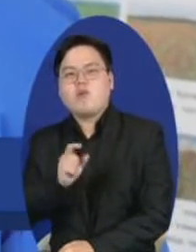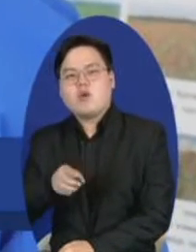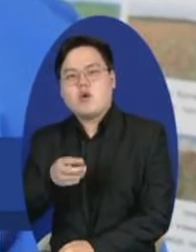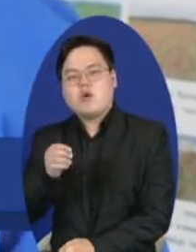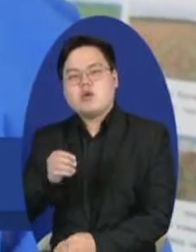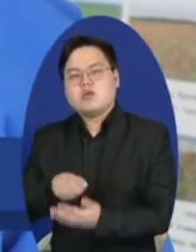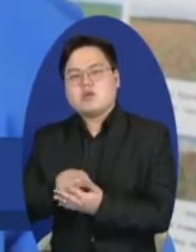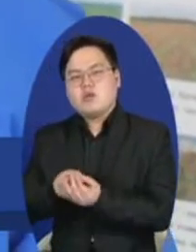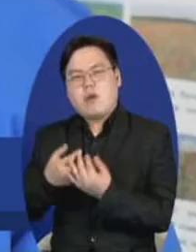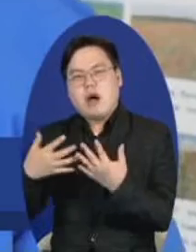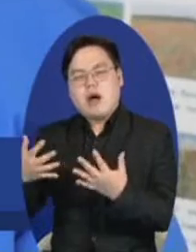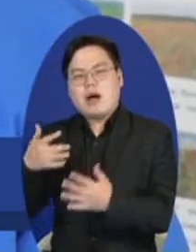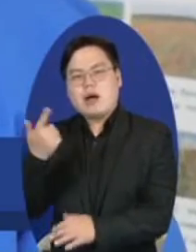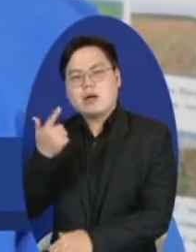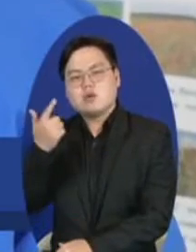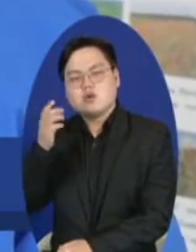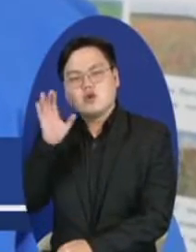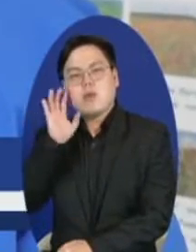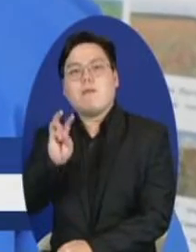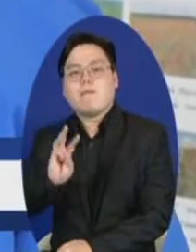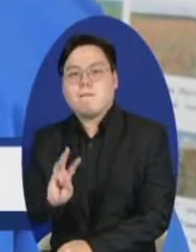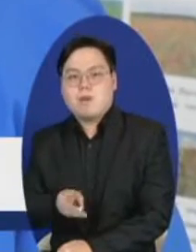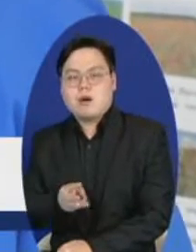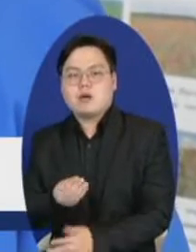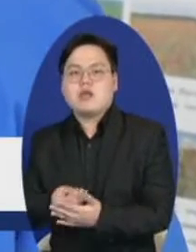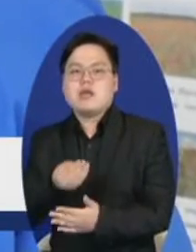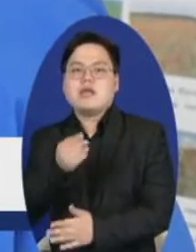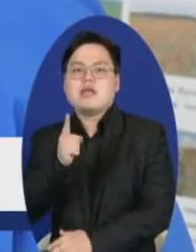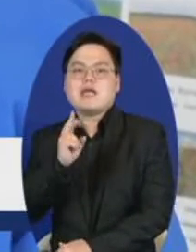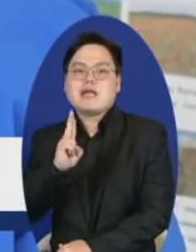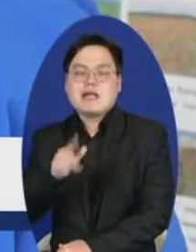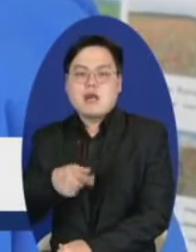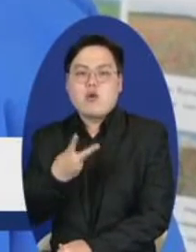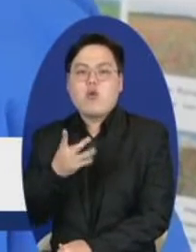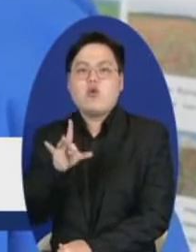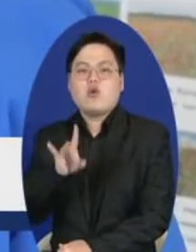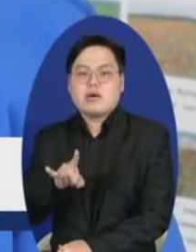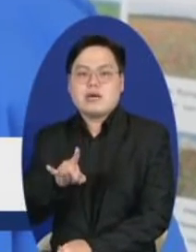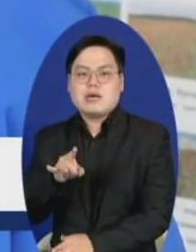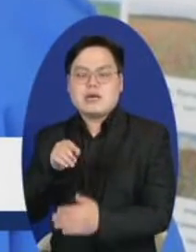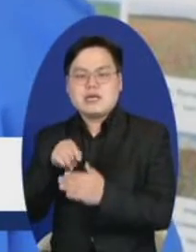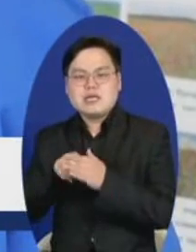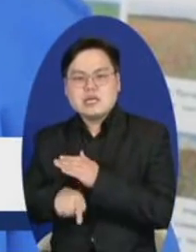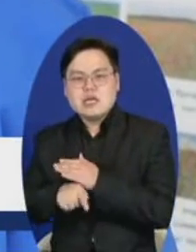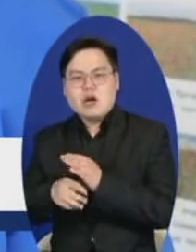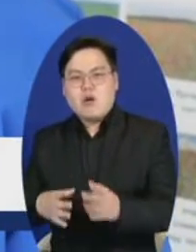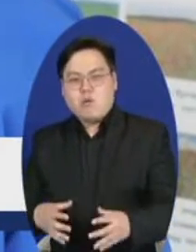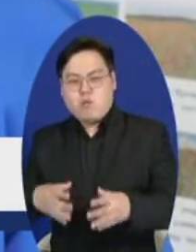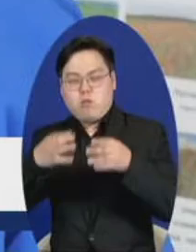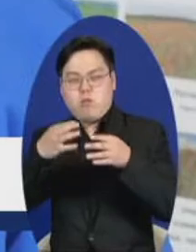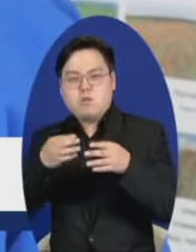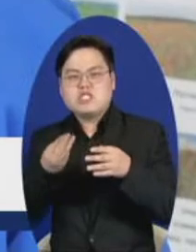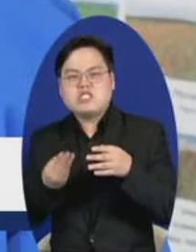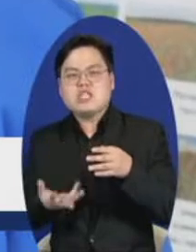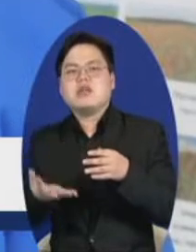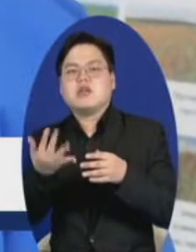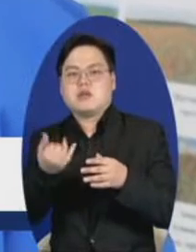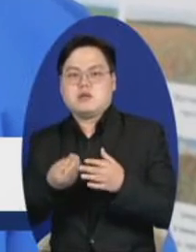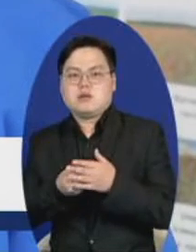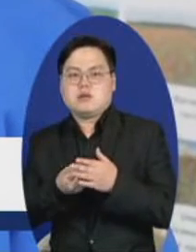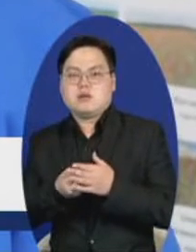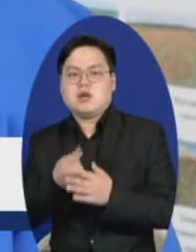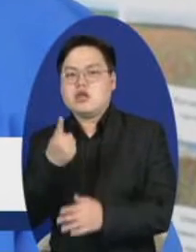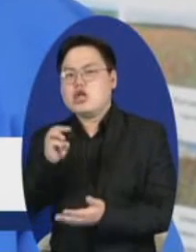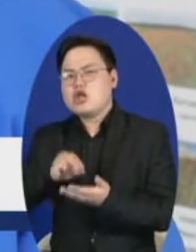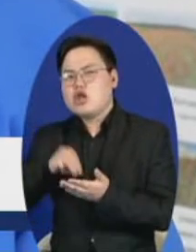бол үржүүлээ үр хэдэн мянган ширхэг байдаг билээ. Килограмм үрд хэдэн одоо 100 мянган ширхэг үр байдаг билээ гэд үзэхэд бол